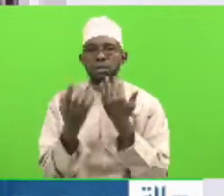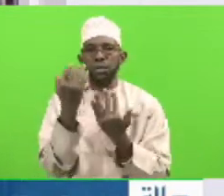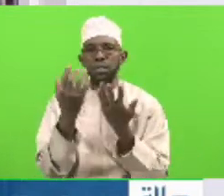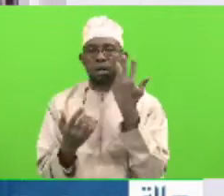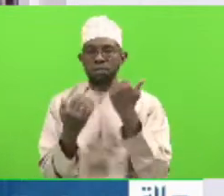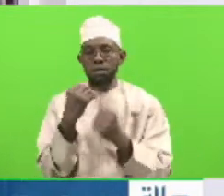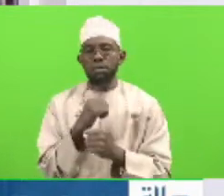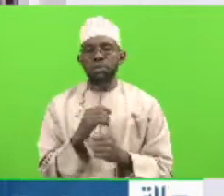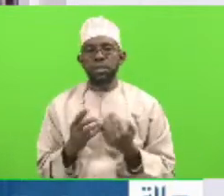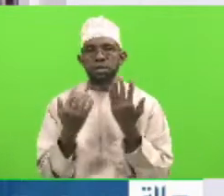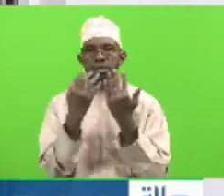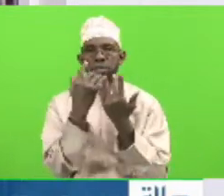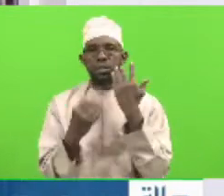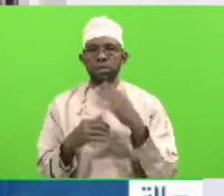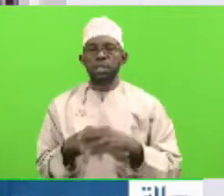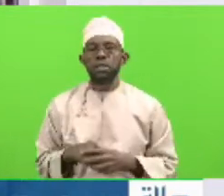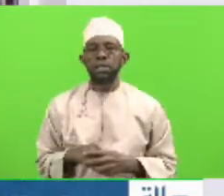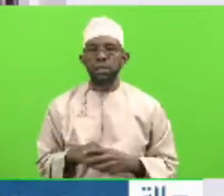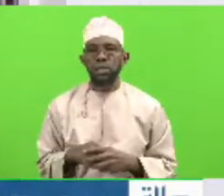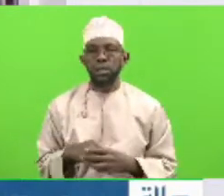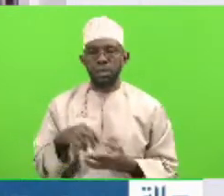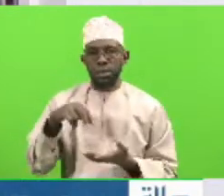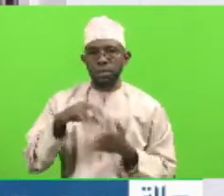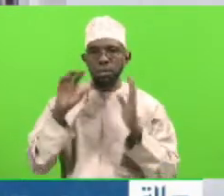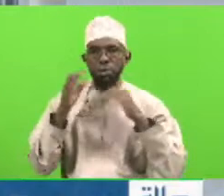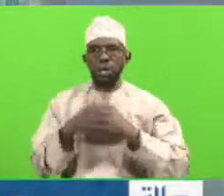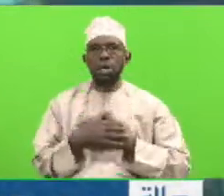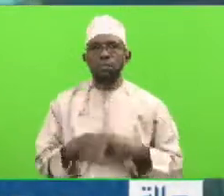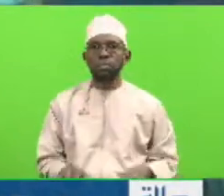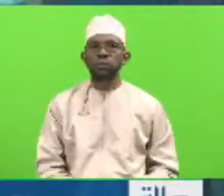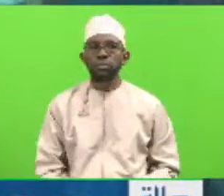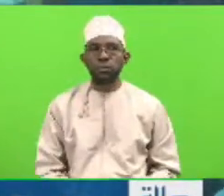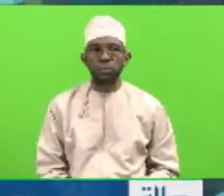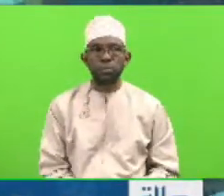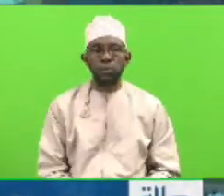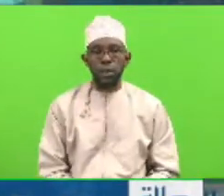الآخرة حسنة وقنا عذاب النار. وأقم الصلاة.